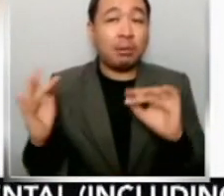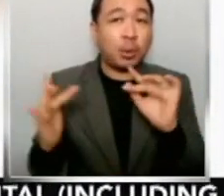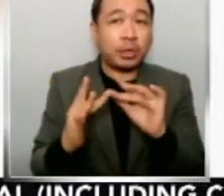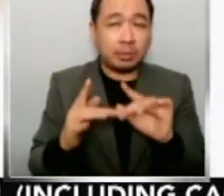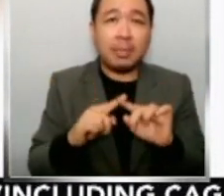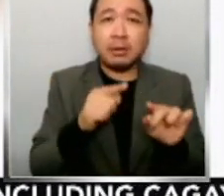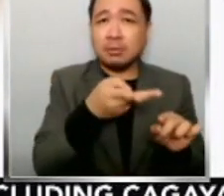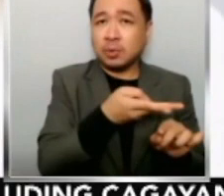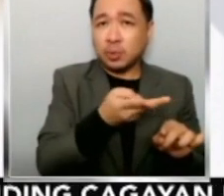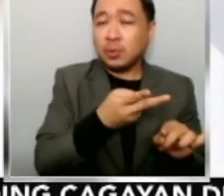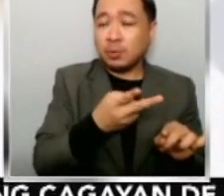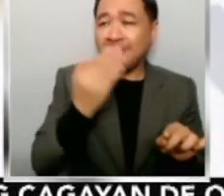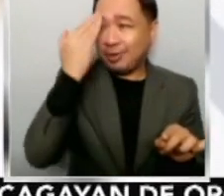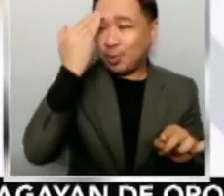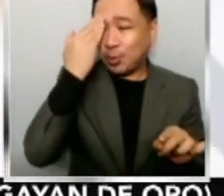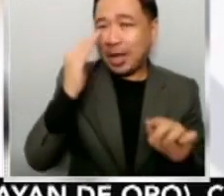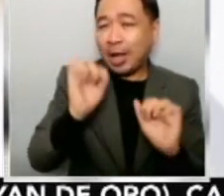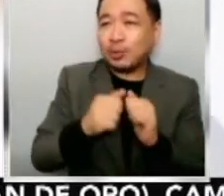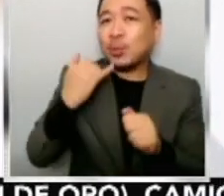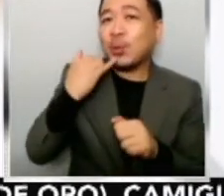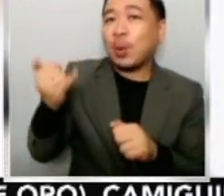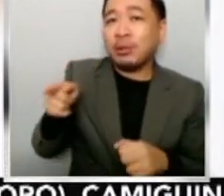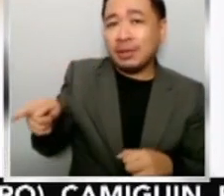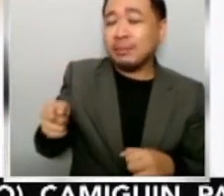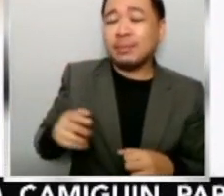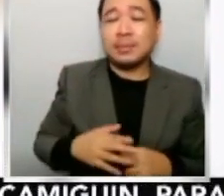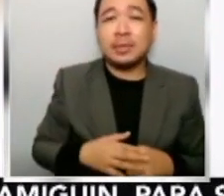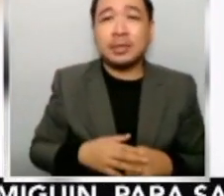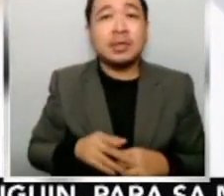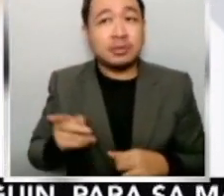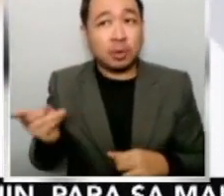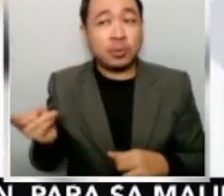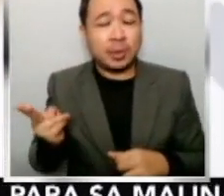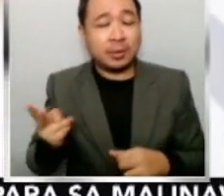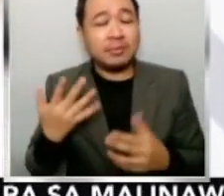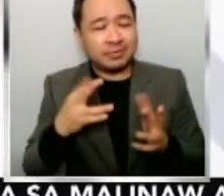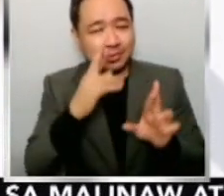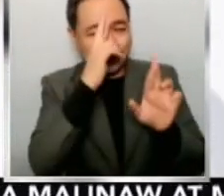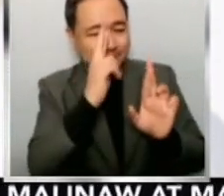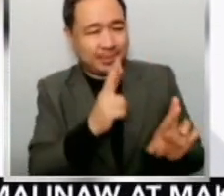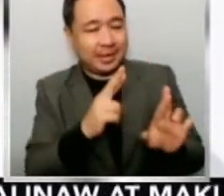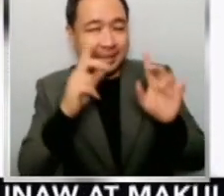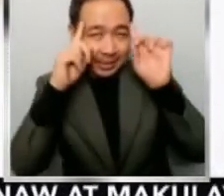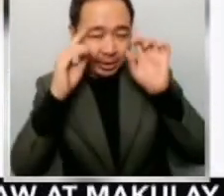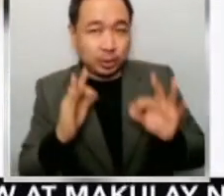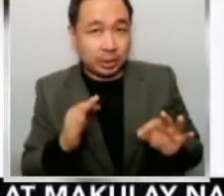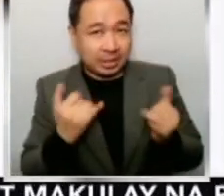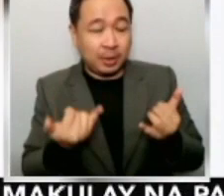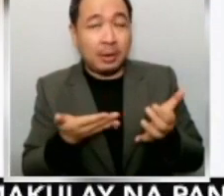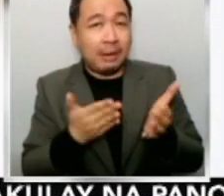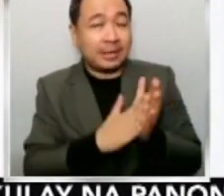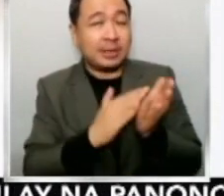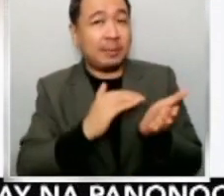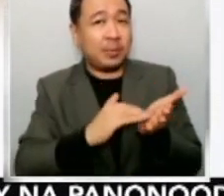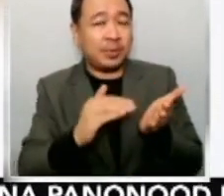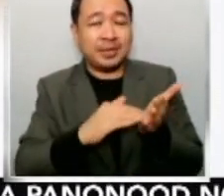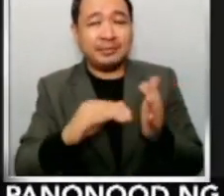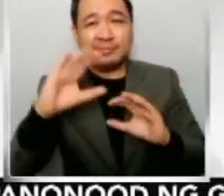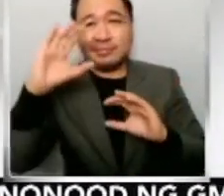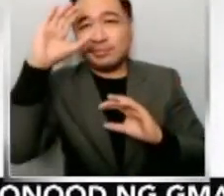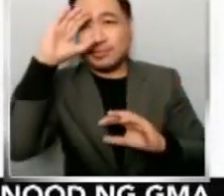sinabi ni Gatchalian na nirespeto niya ang desisyon at humingi ng paumanhin sa di pagkakaunawaang maaring naidulot